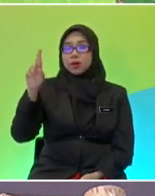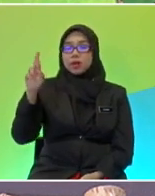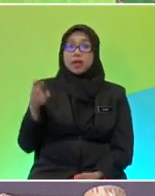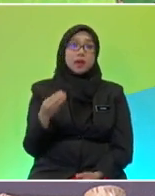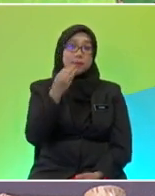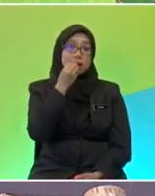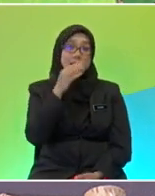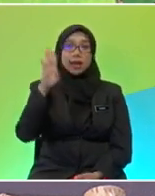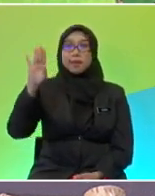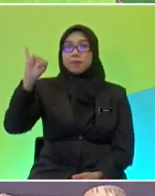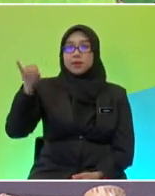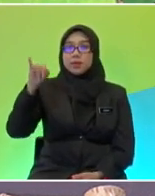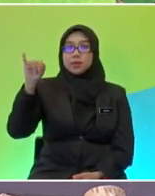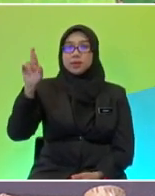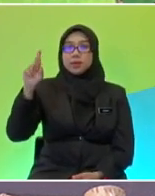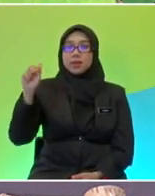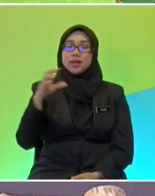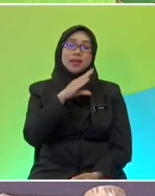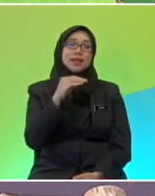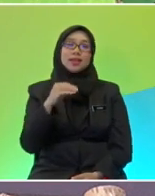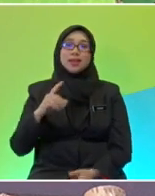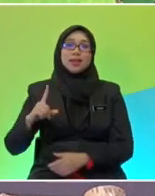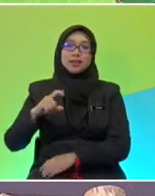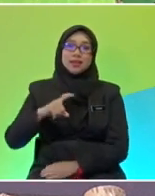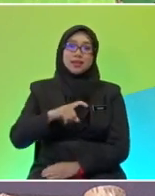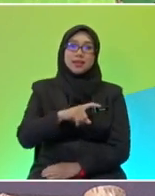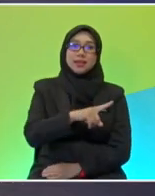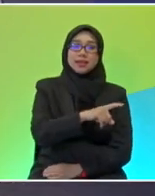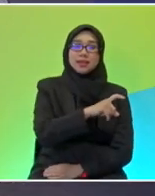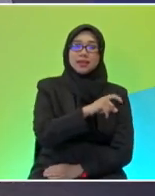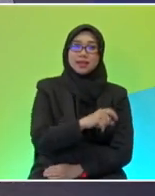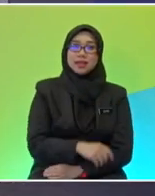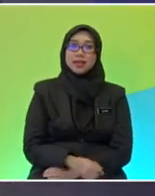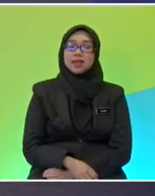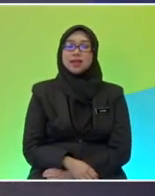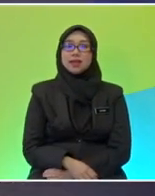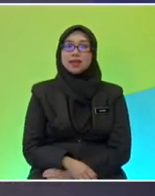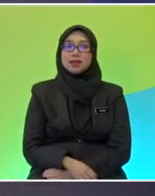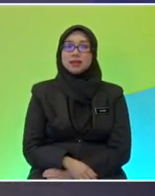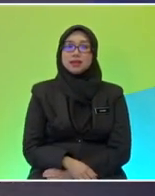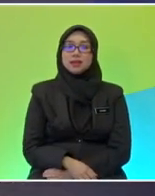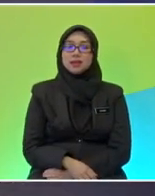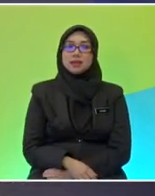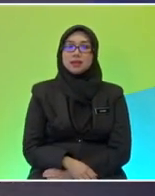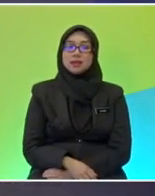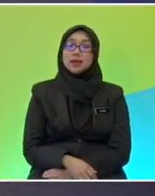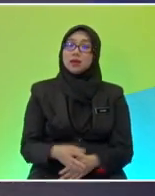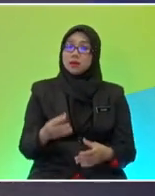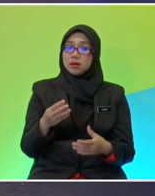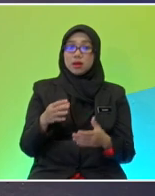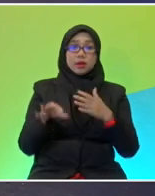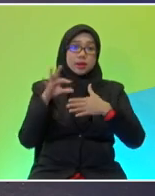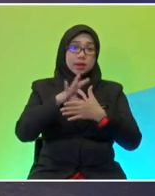dan juga cacing makan daging dan tumbuhan contoh daging dimakan